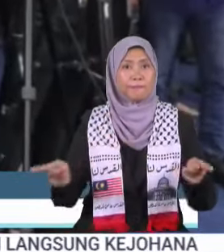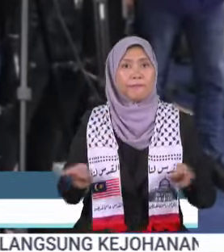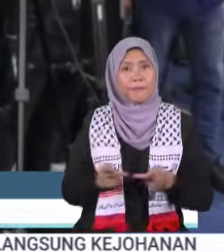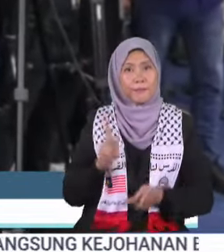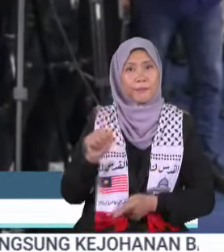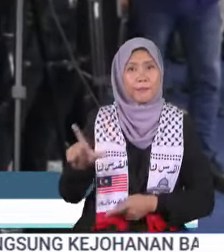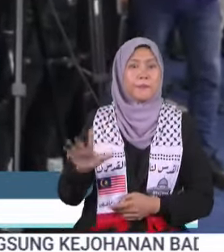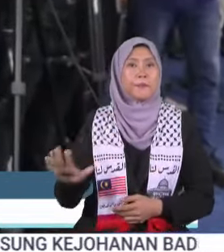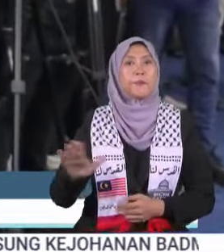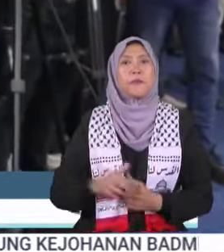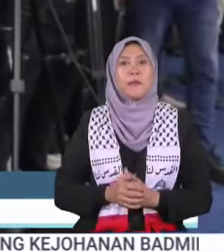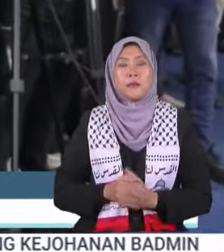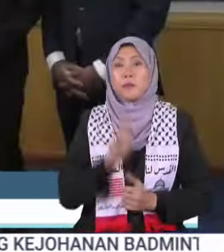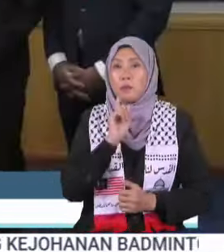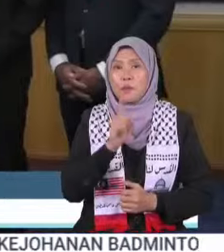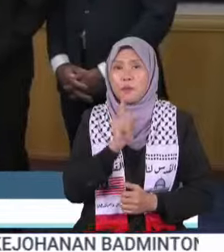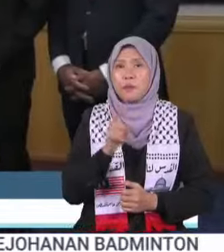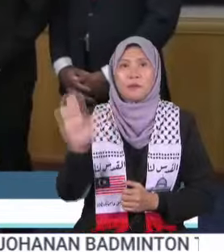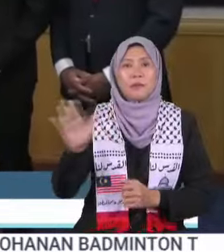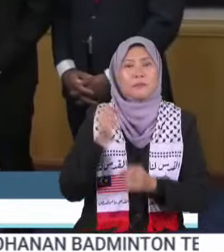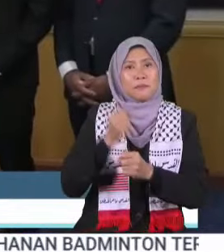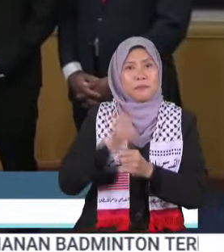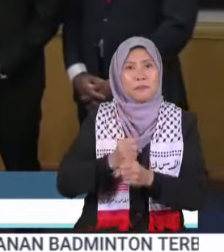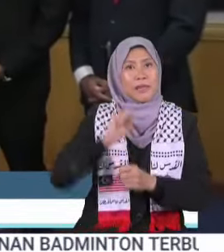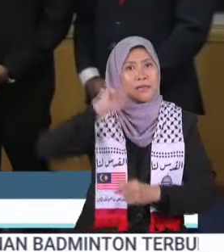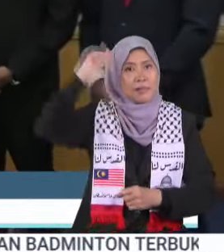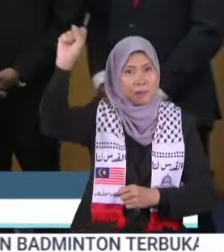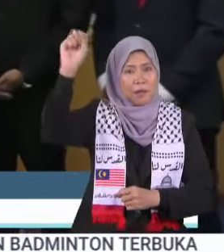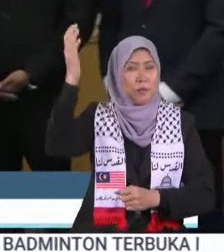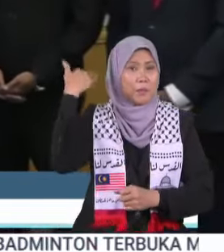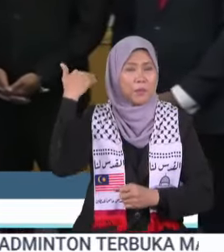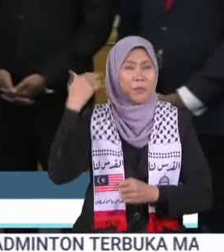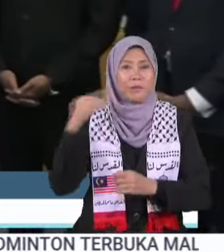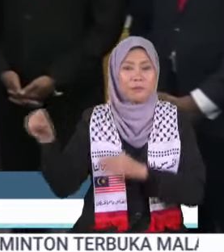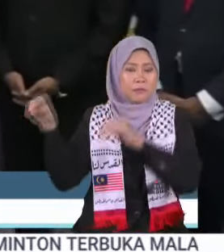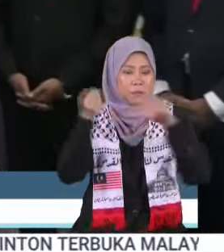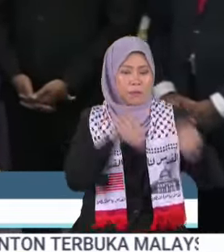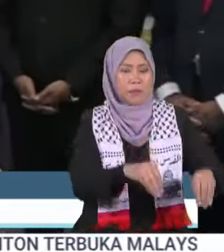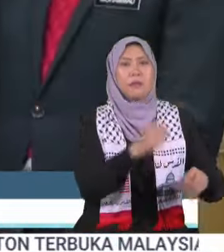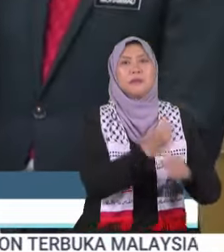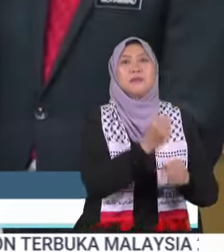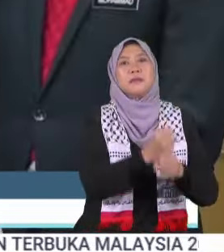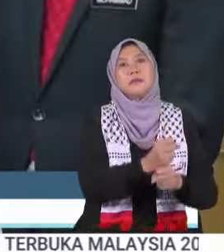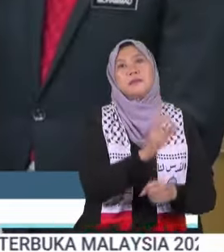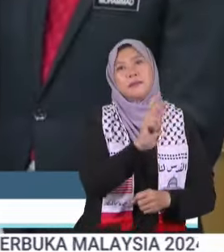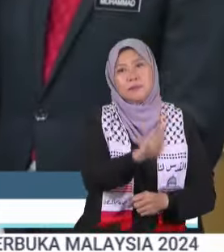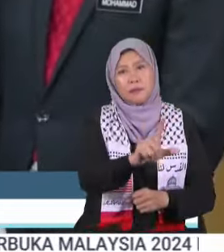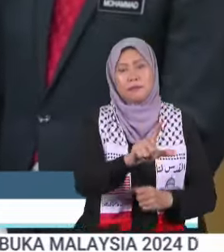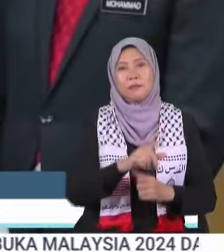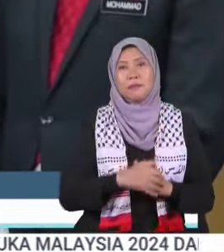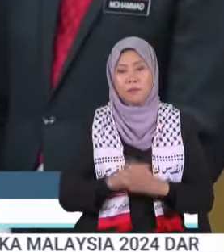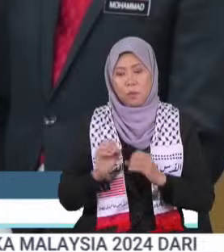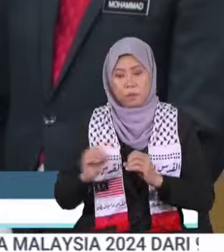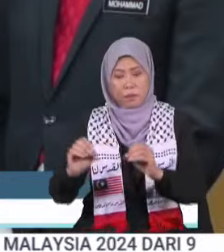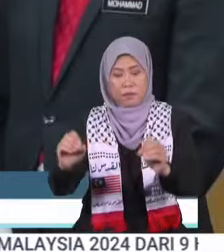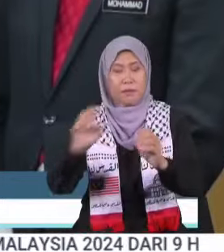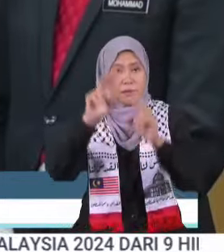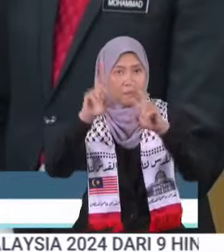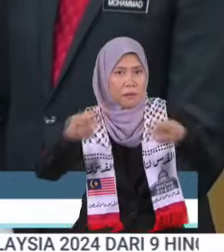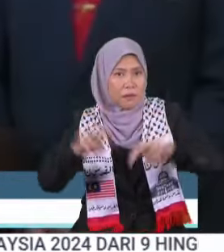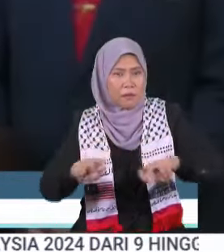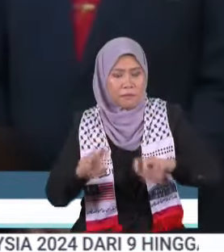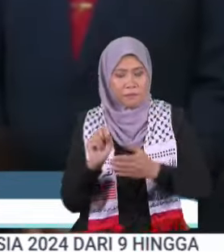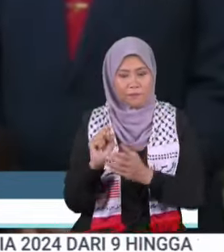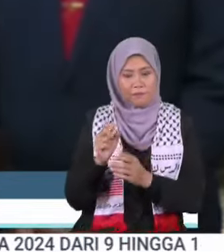Klang suspek sebelum ini pernah bertugas di Sabah dan telah dipindahkan untuk bertugas di lembah Klang operasi siasatan